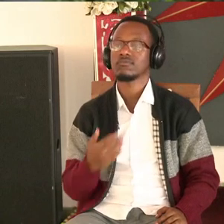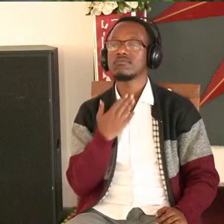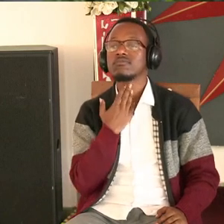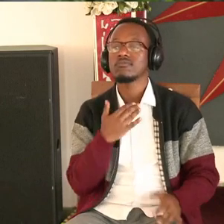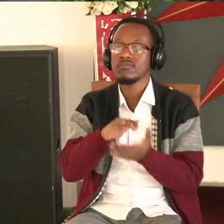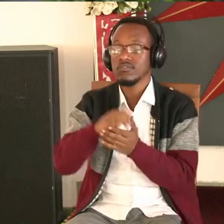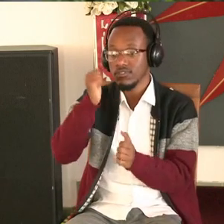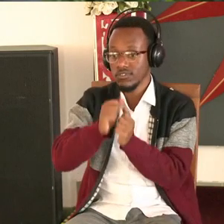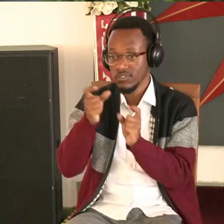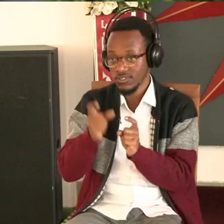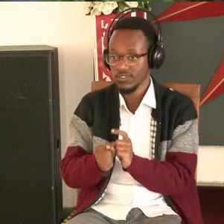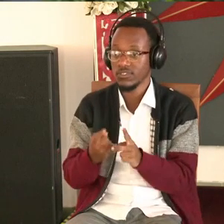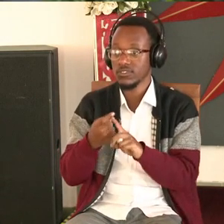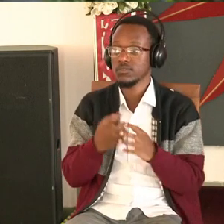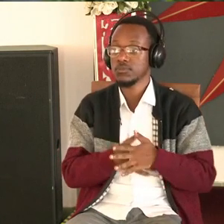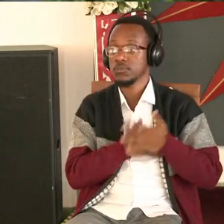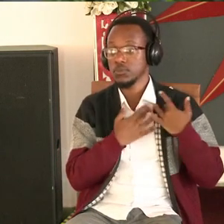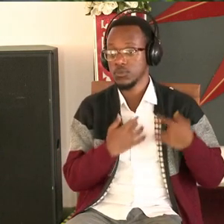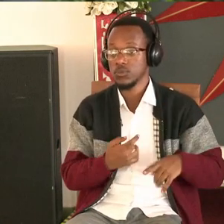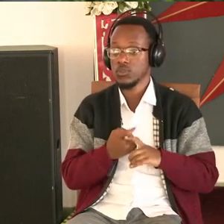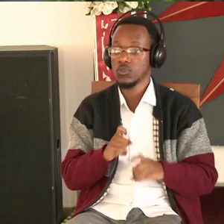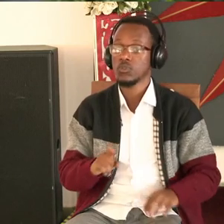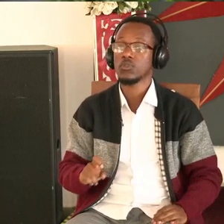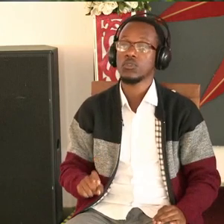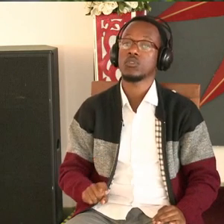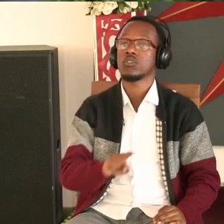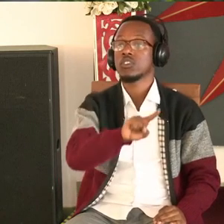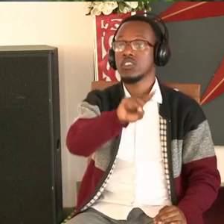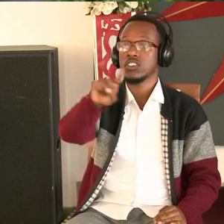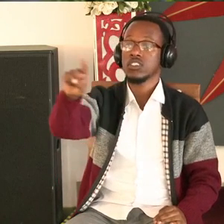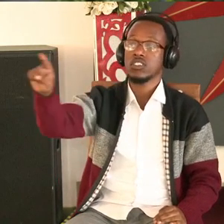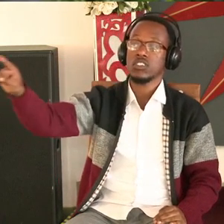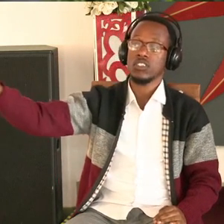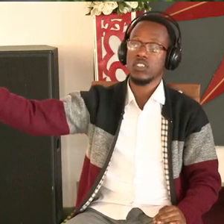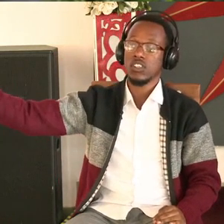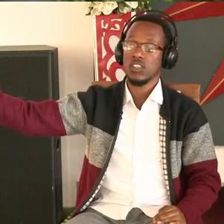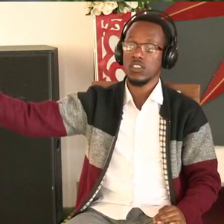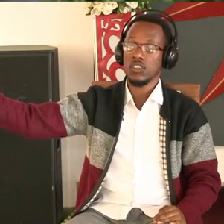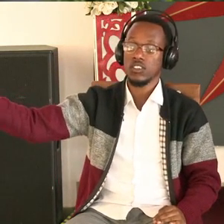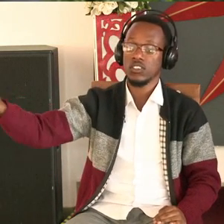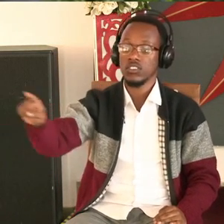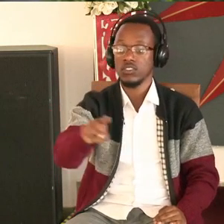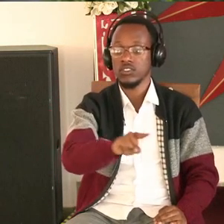très chaleureusement. Depuis Zurich, et souhaiter